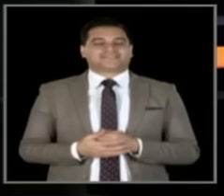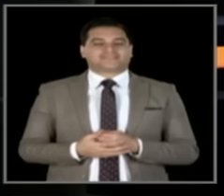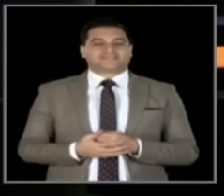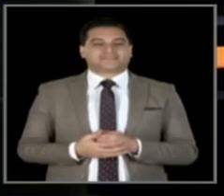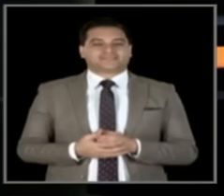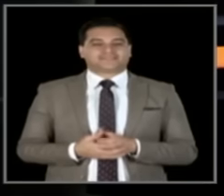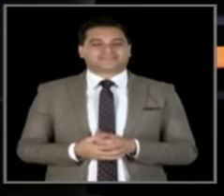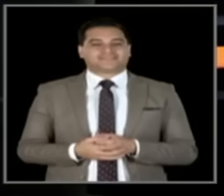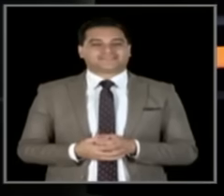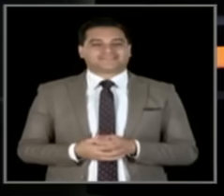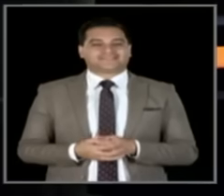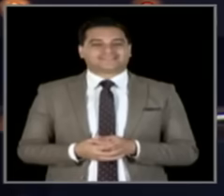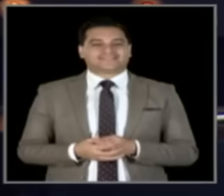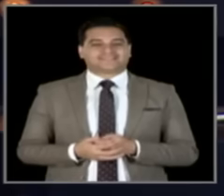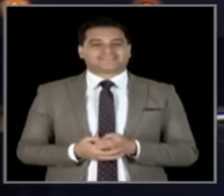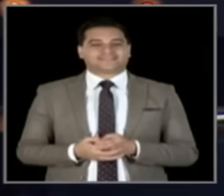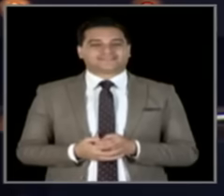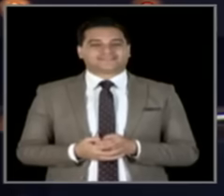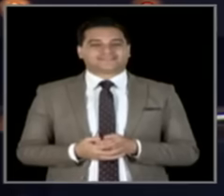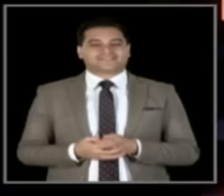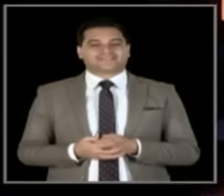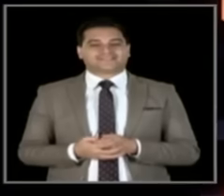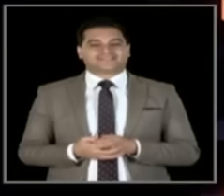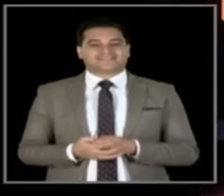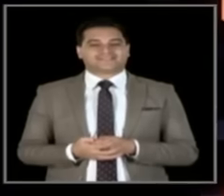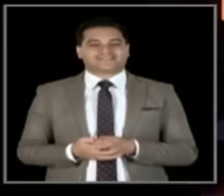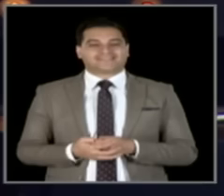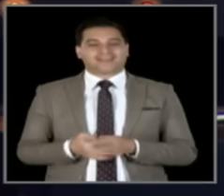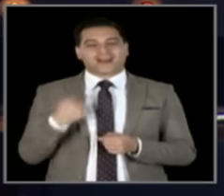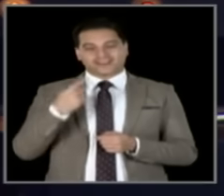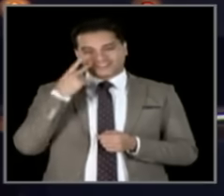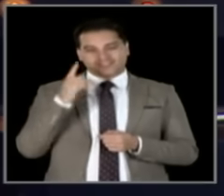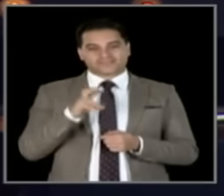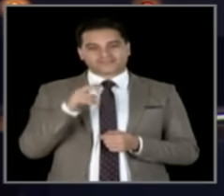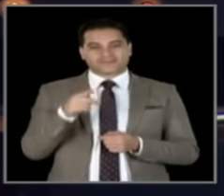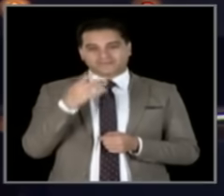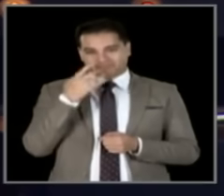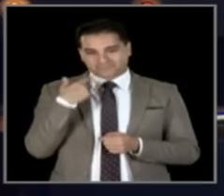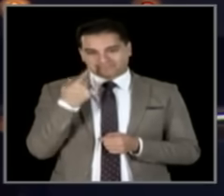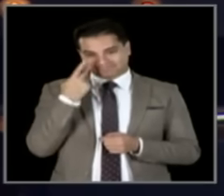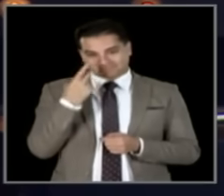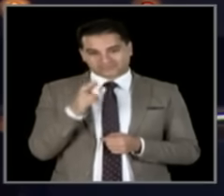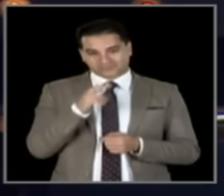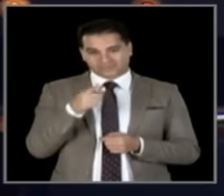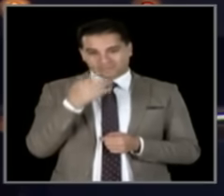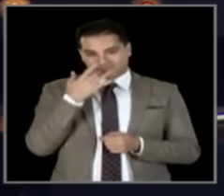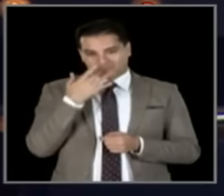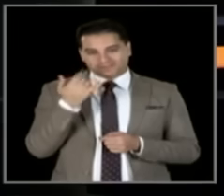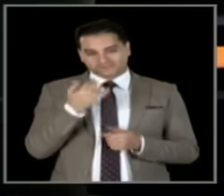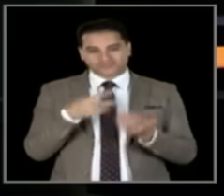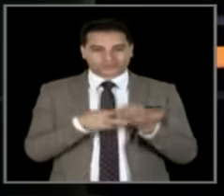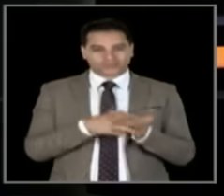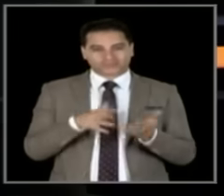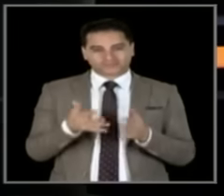يعني لو سهل ناخد الجوكر. مش نستنى نستنى. والله انا شايف السؤال ده، انا من وجهه نظري انه